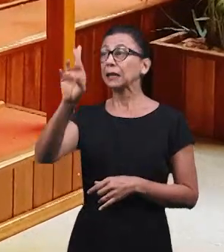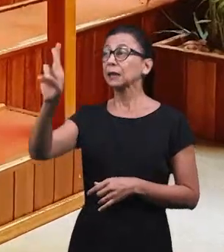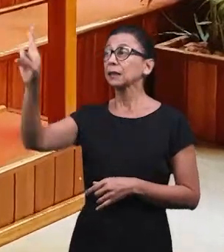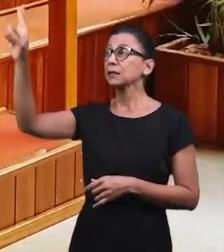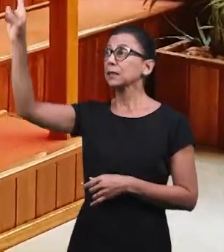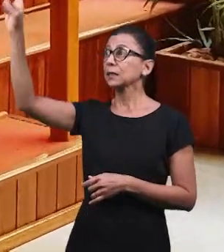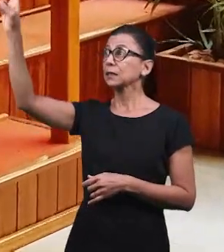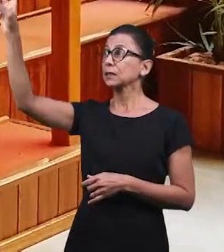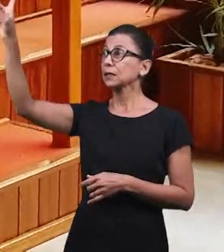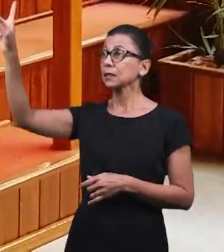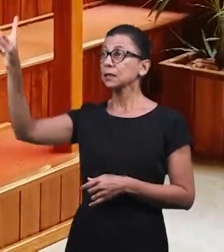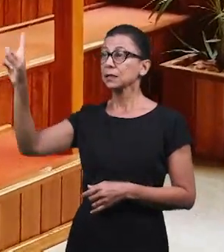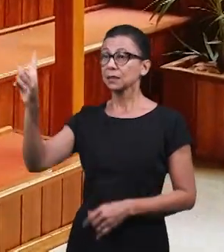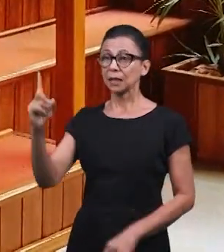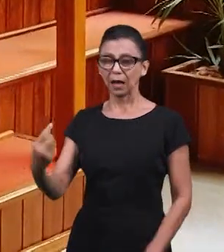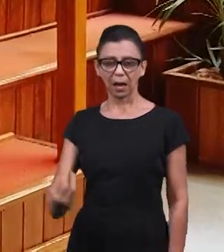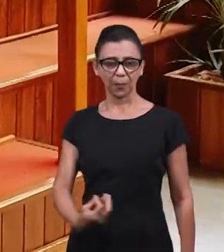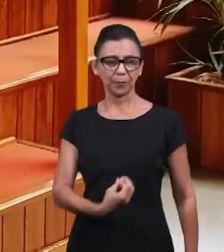Отец всемогущий.